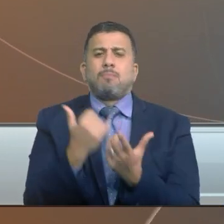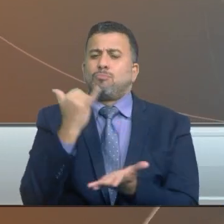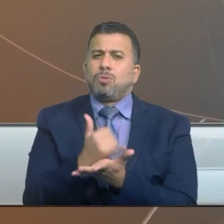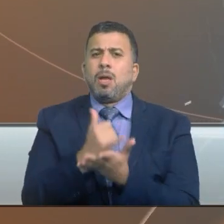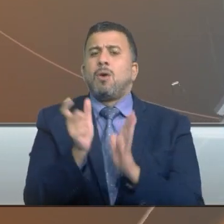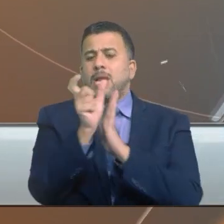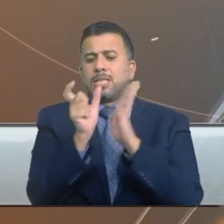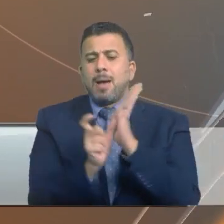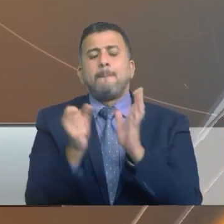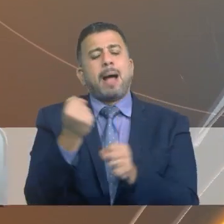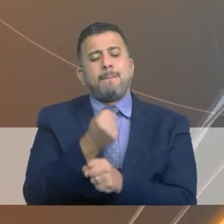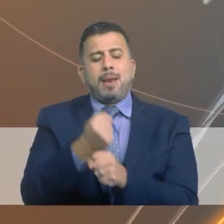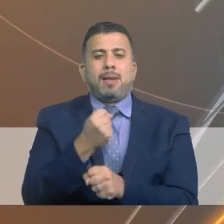مهامها ونظام عملها